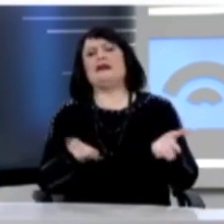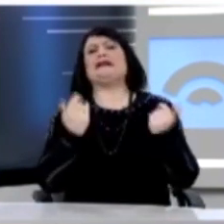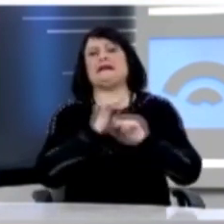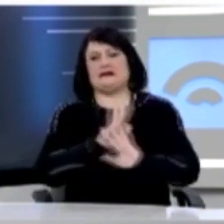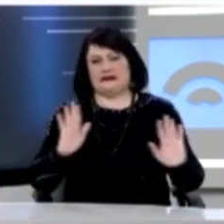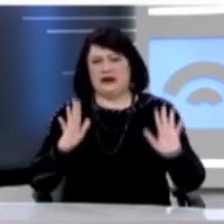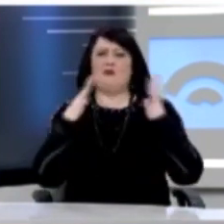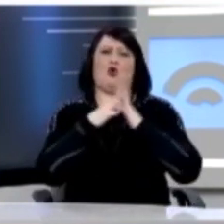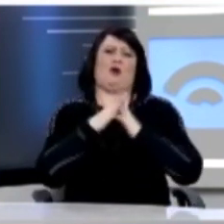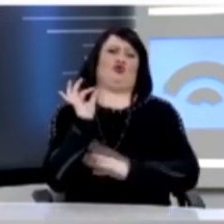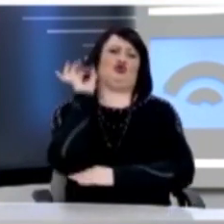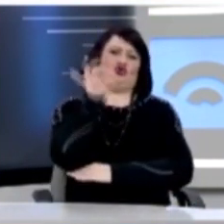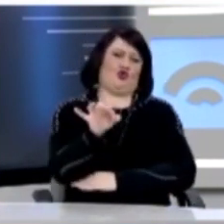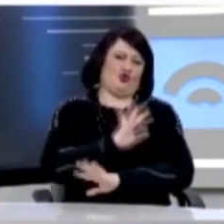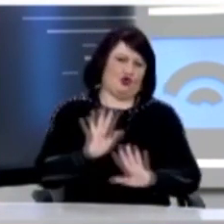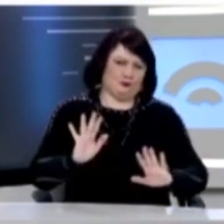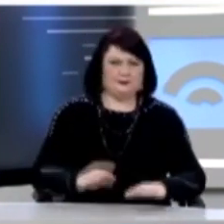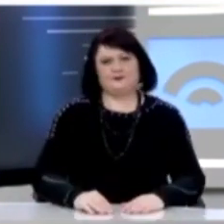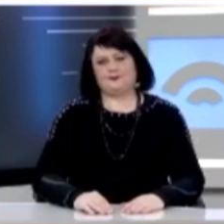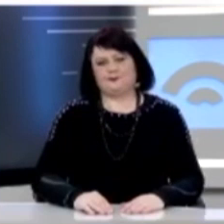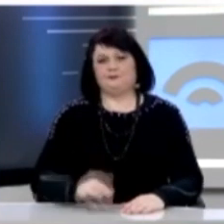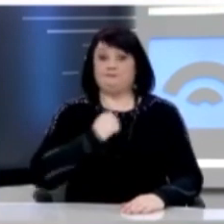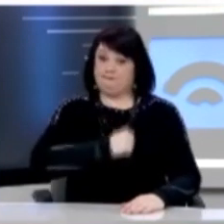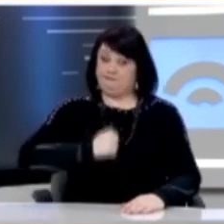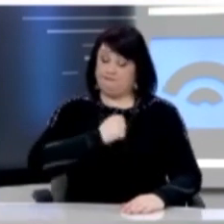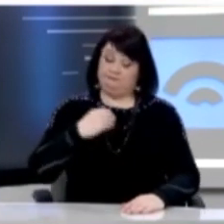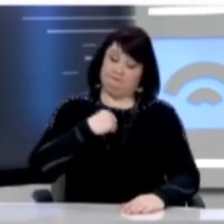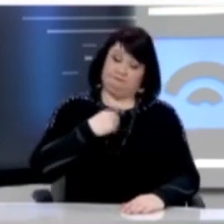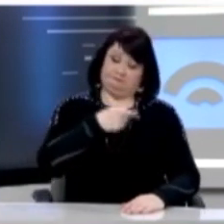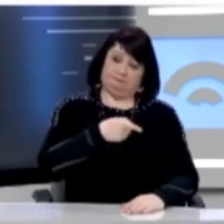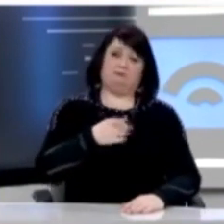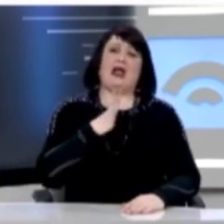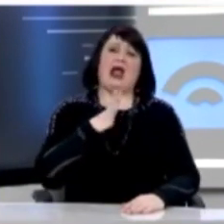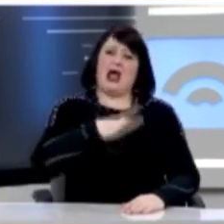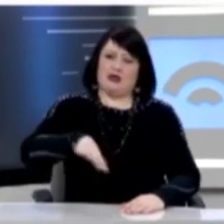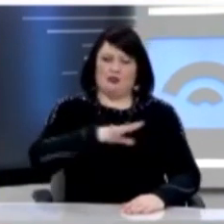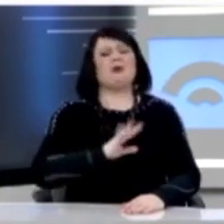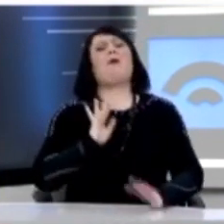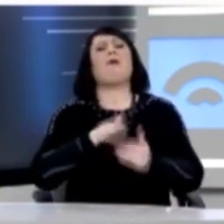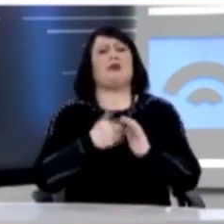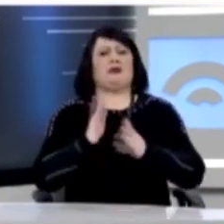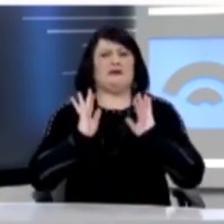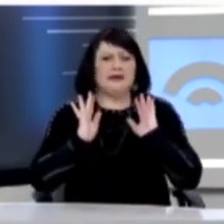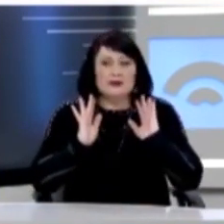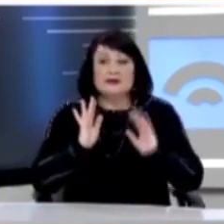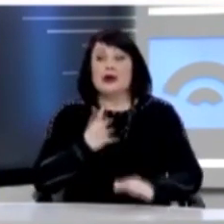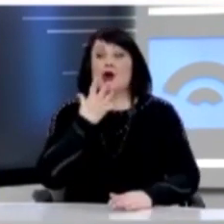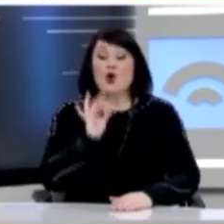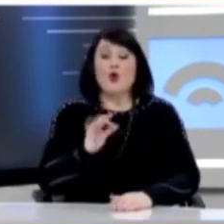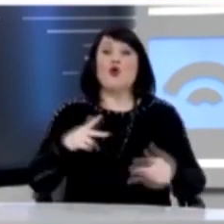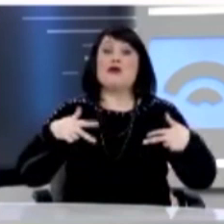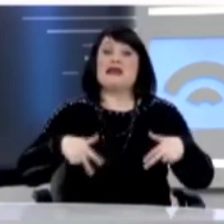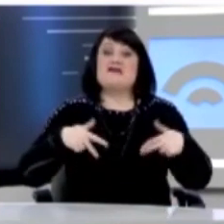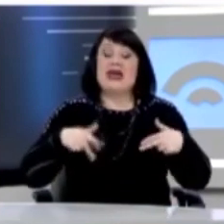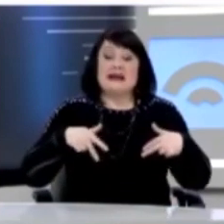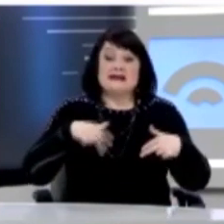Και βέβαια δεν τους έπιανε ο πόνος για τους λαούς αυτών των χωρών, αλλά γιατί οι κυβερνήσεις κυρίως αυτών των